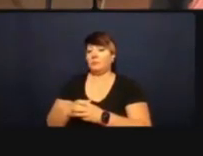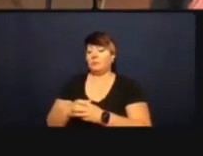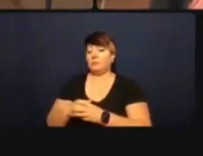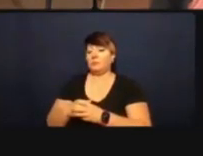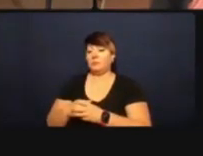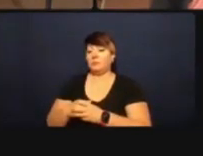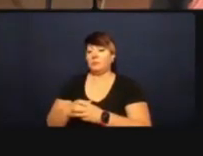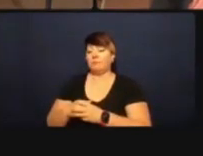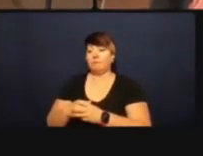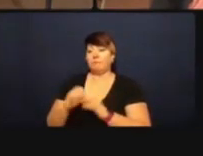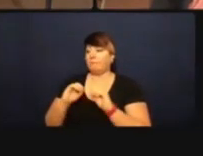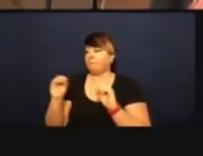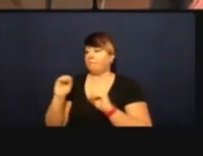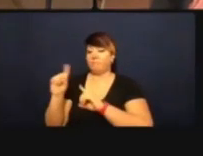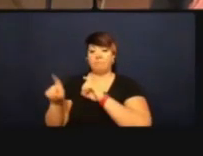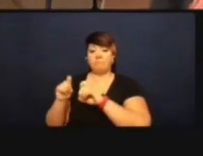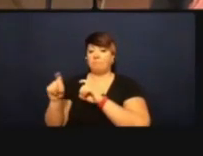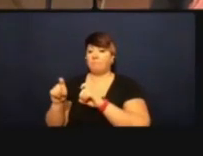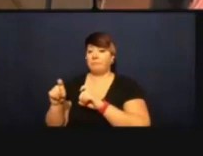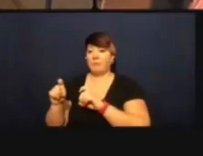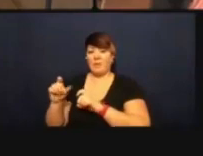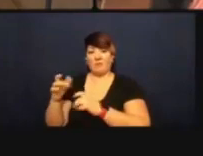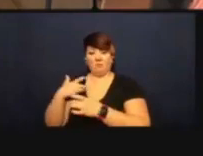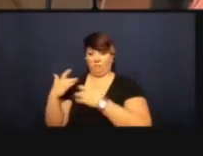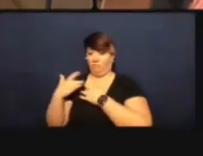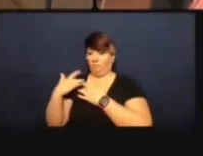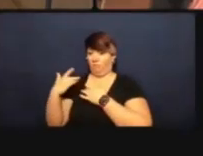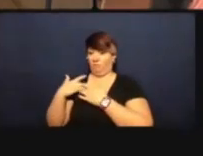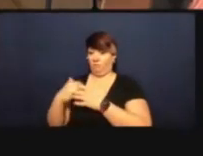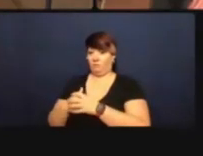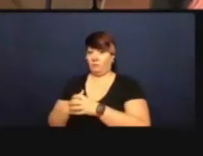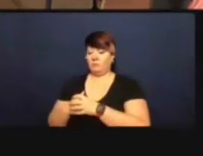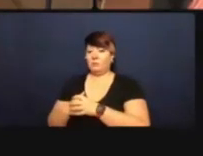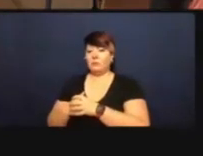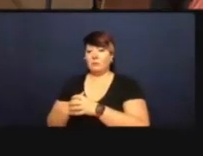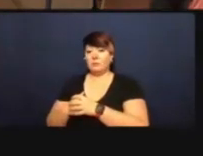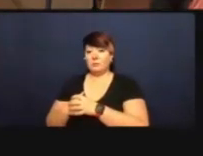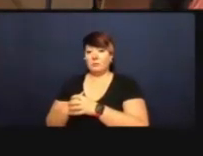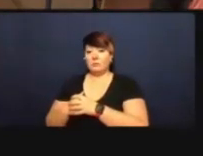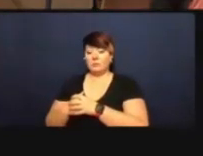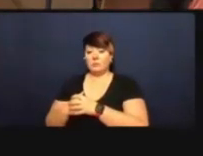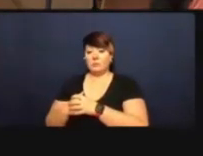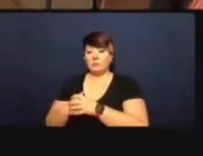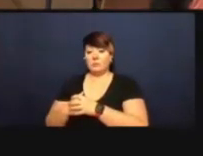Asante B. Porter. Kwa kweli sina maswali, ni maoni tu.